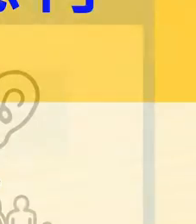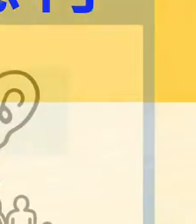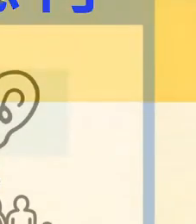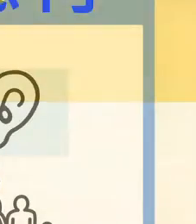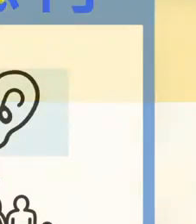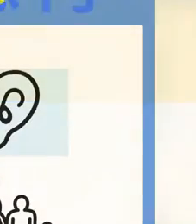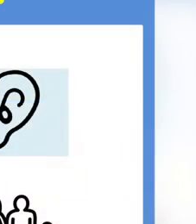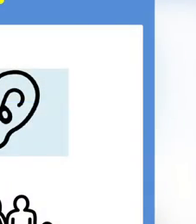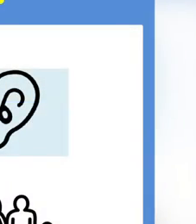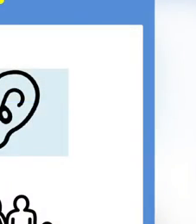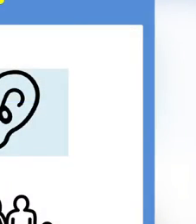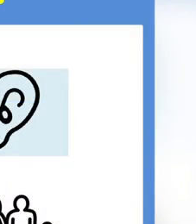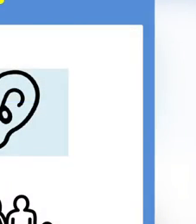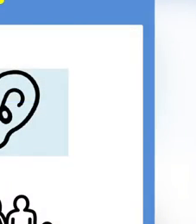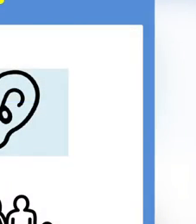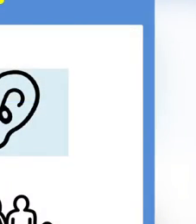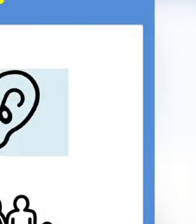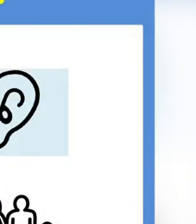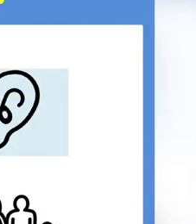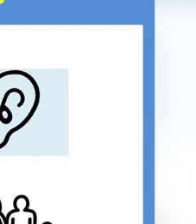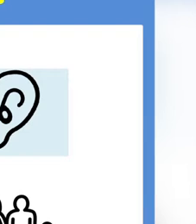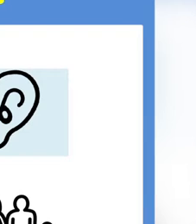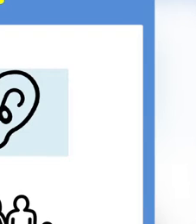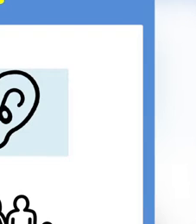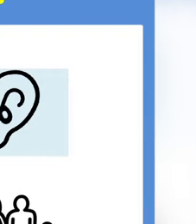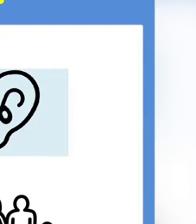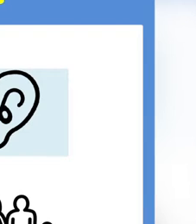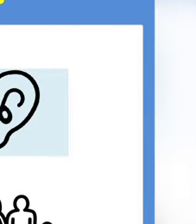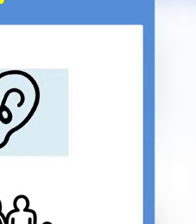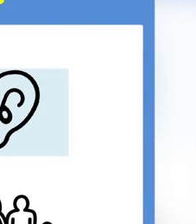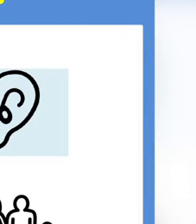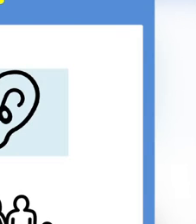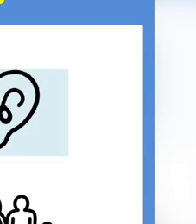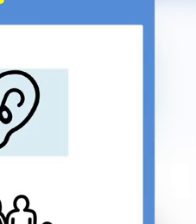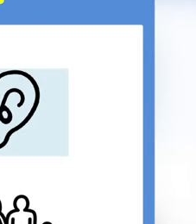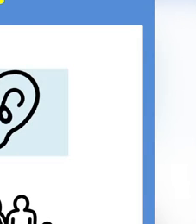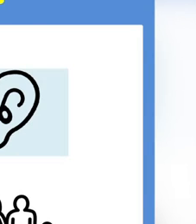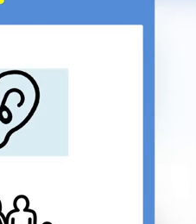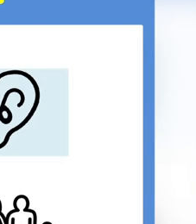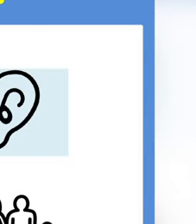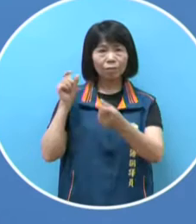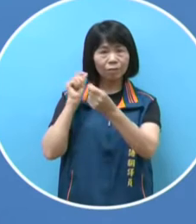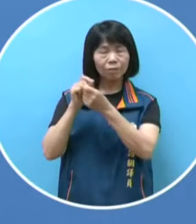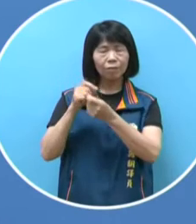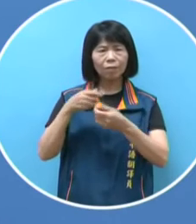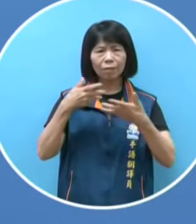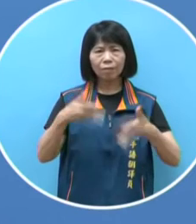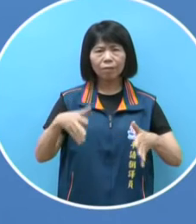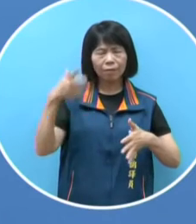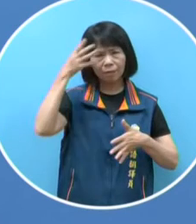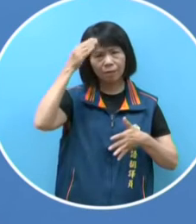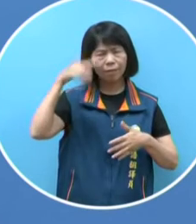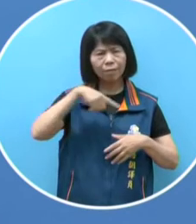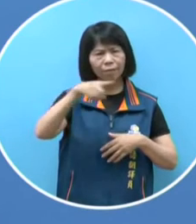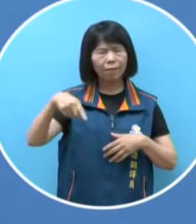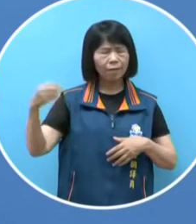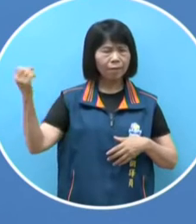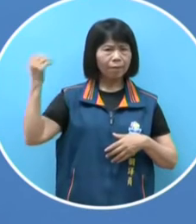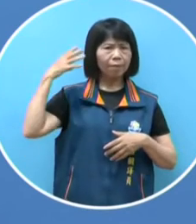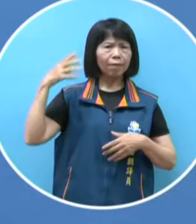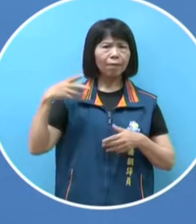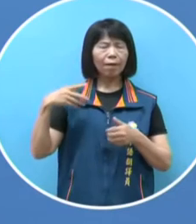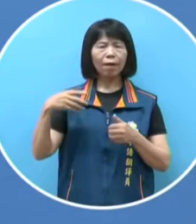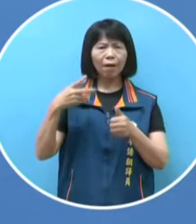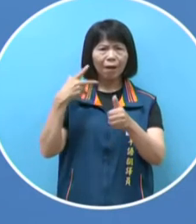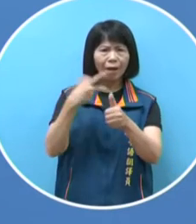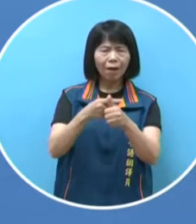希望民众都能配合“一听二陪三送”的口诀。 那我想最近很多的长者啊，听到施打疫苗产生